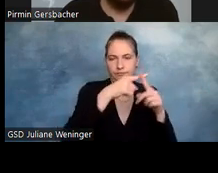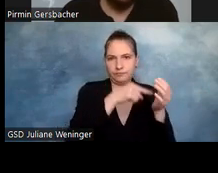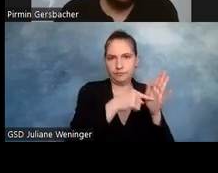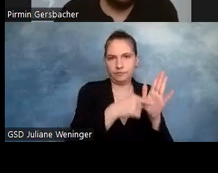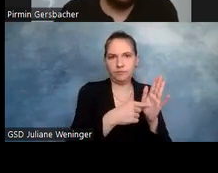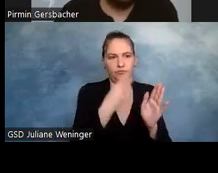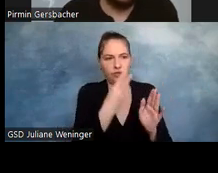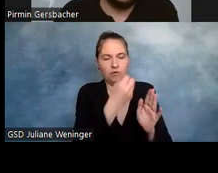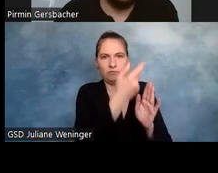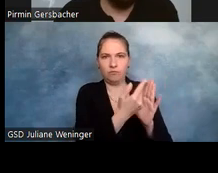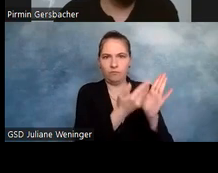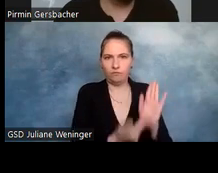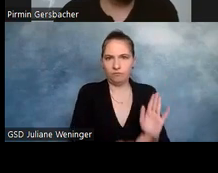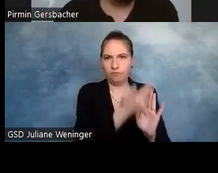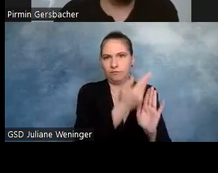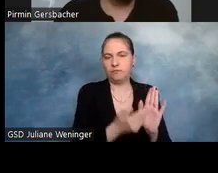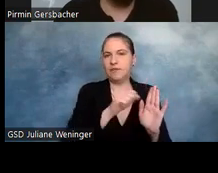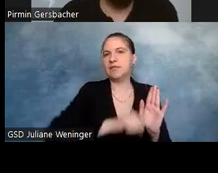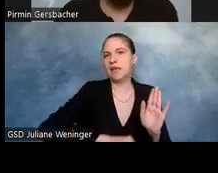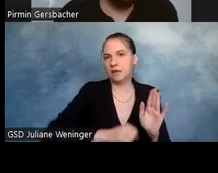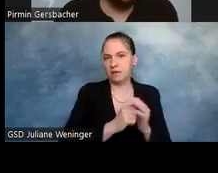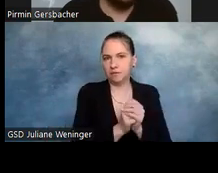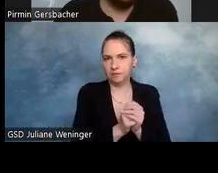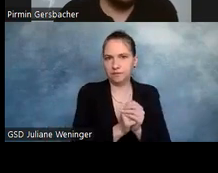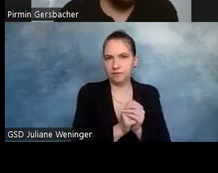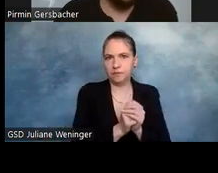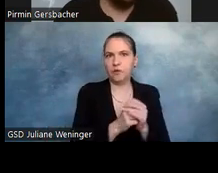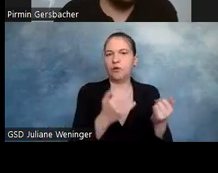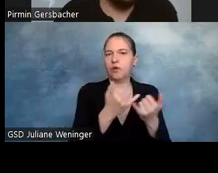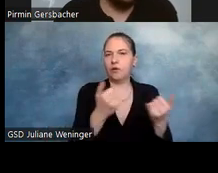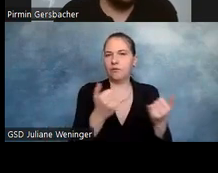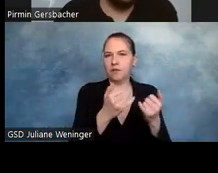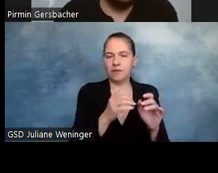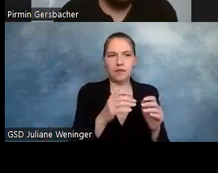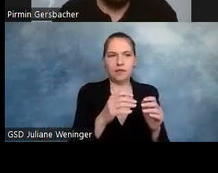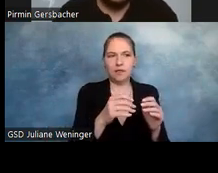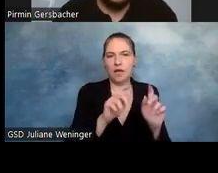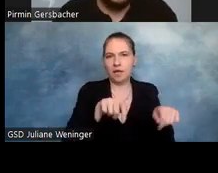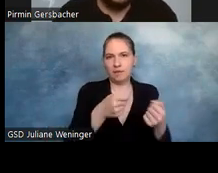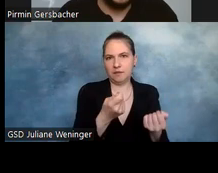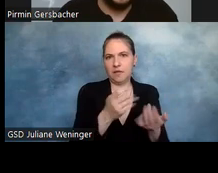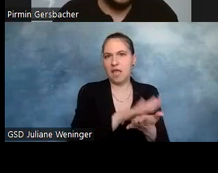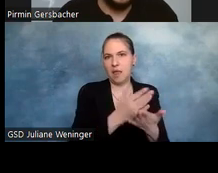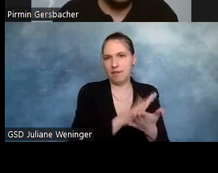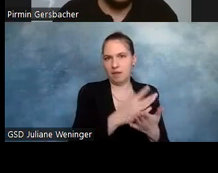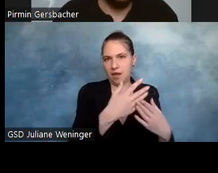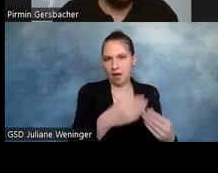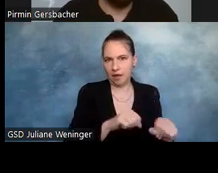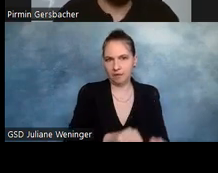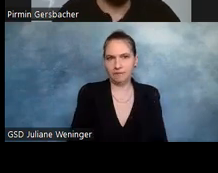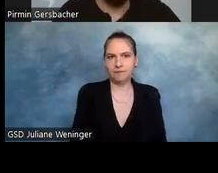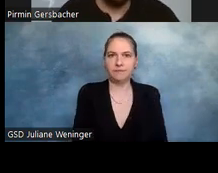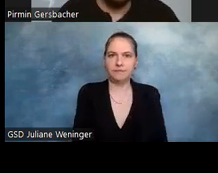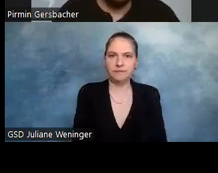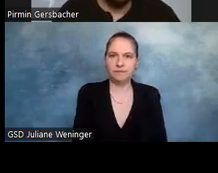prüfen und wie kann man das dann auch interpretieren, was so diese Tools genau da anzeigen.